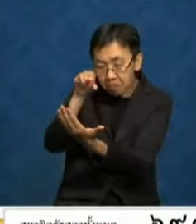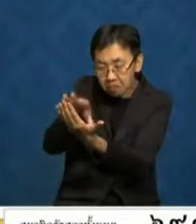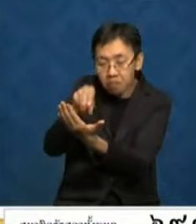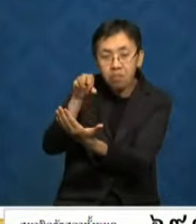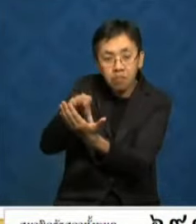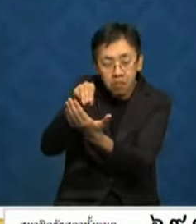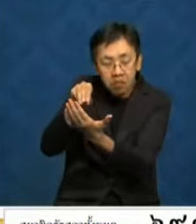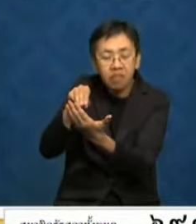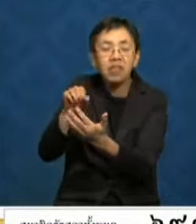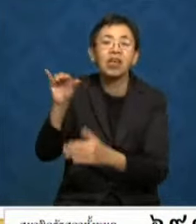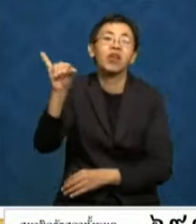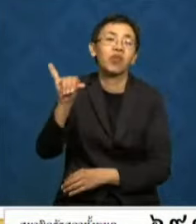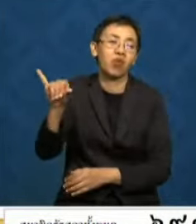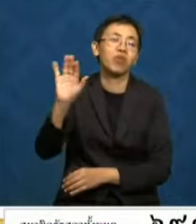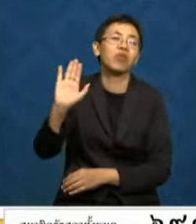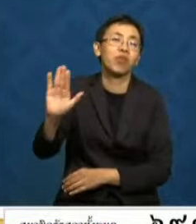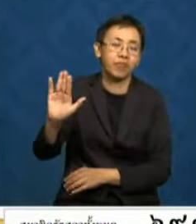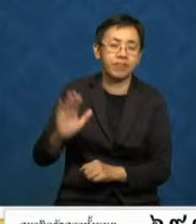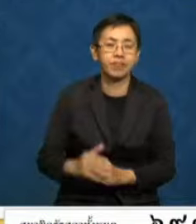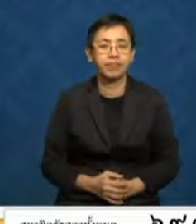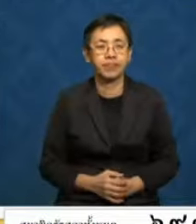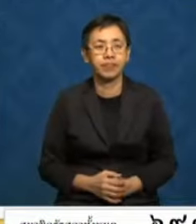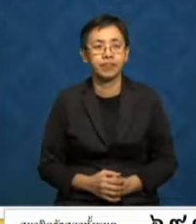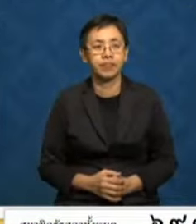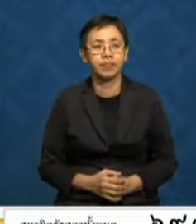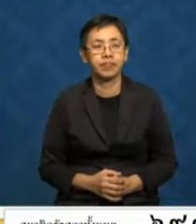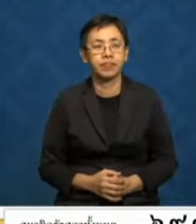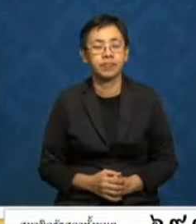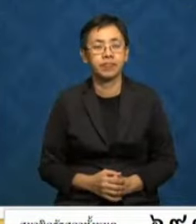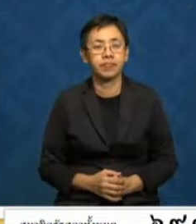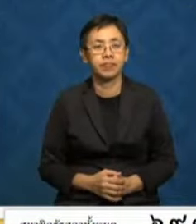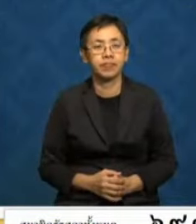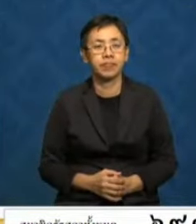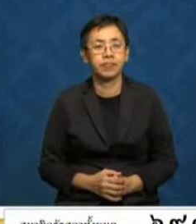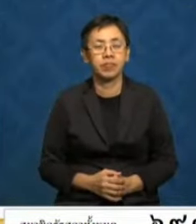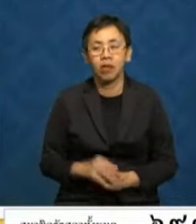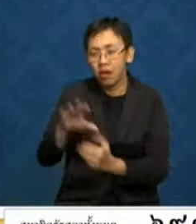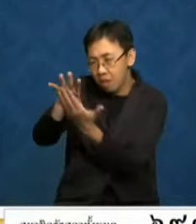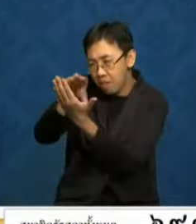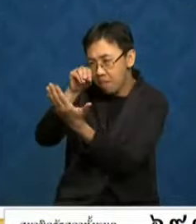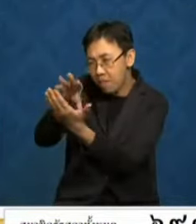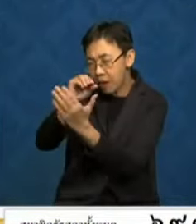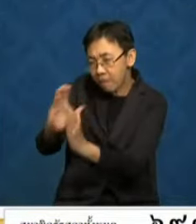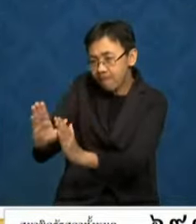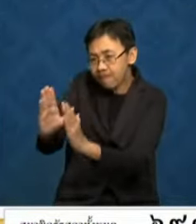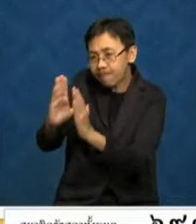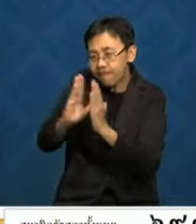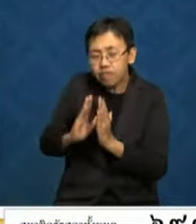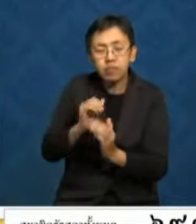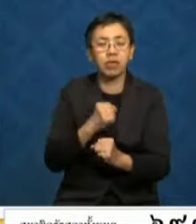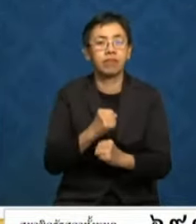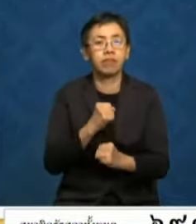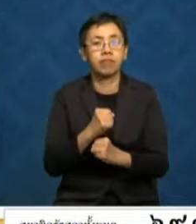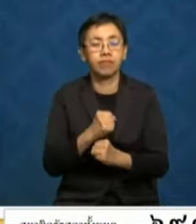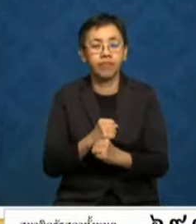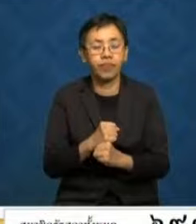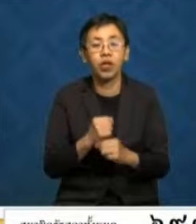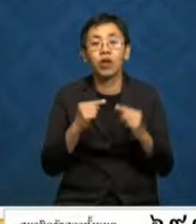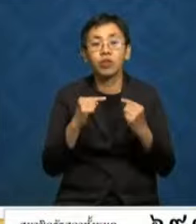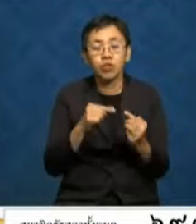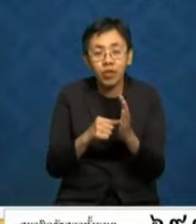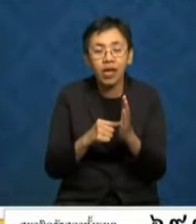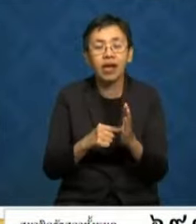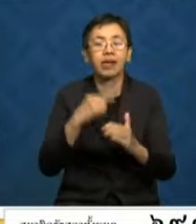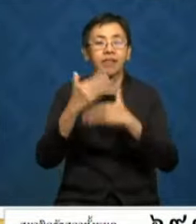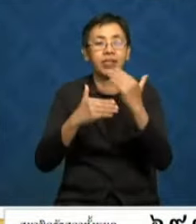างยิ่งของทางด้านสหภาพยุโรปในการที่จะนำมาใช้นะครับ ที่สำคัญตอนนี้ก็คือเรื่องของการพัฒนาเ